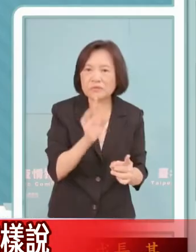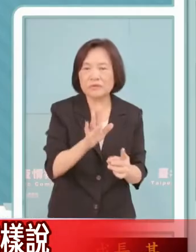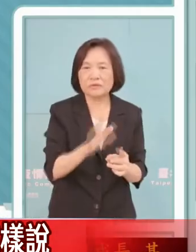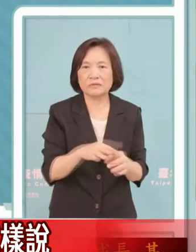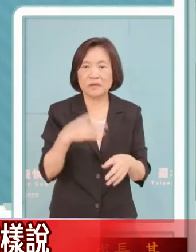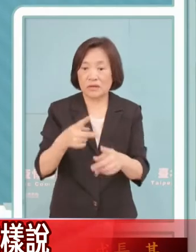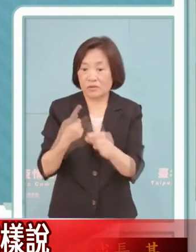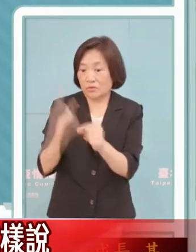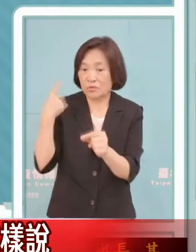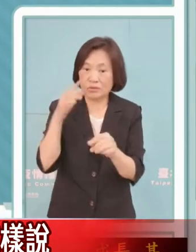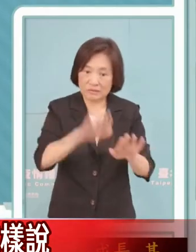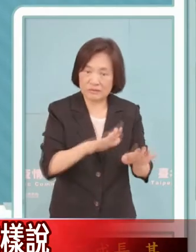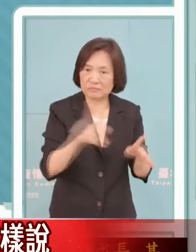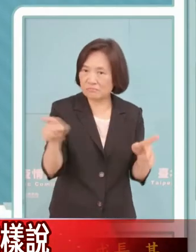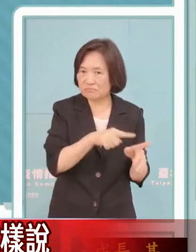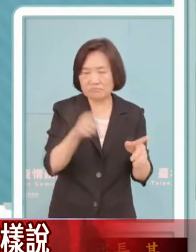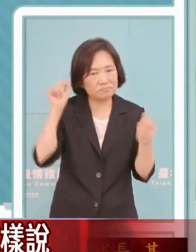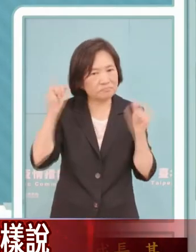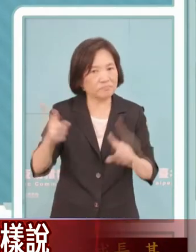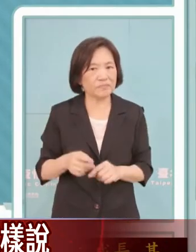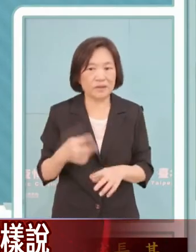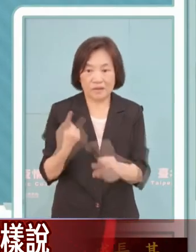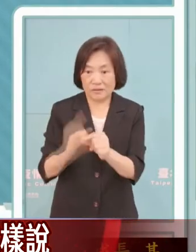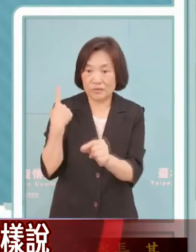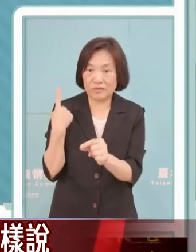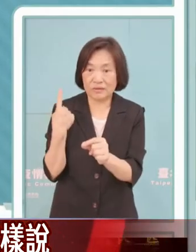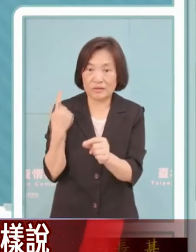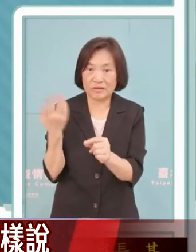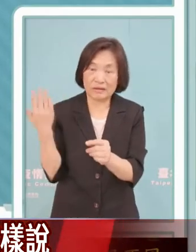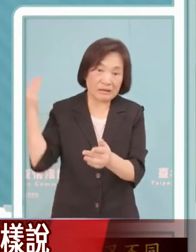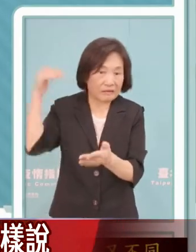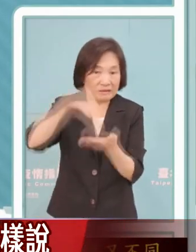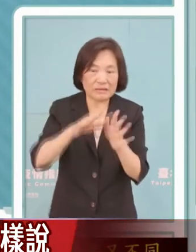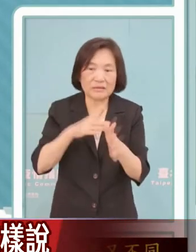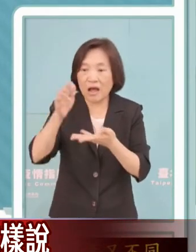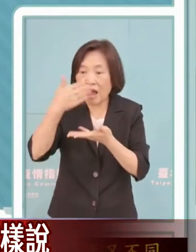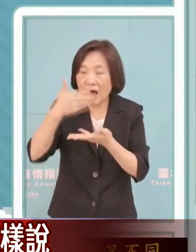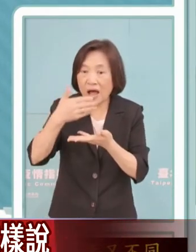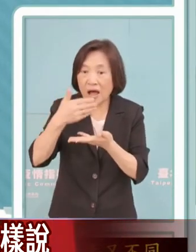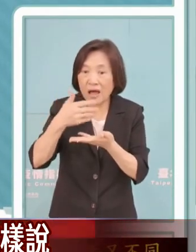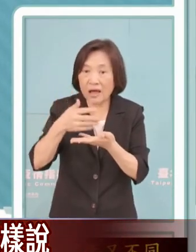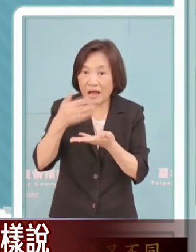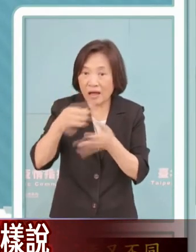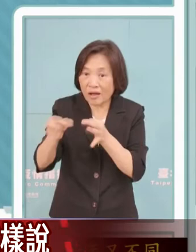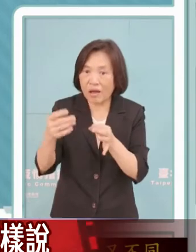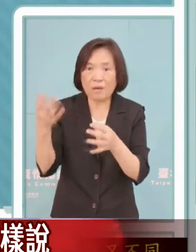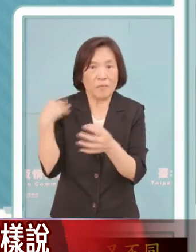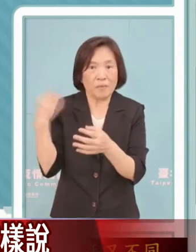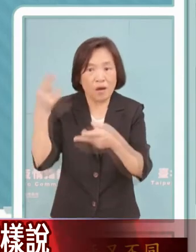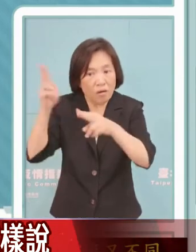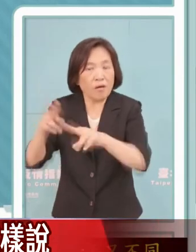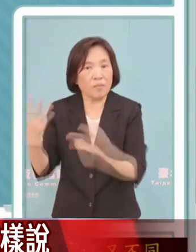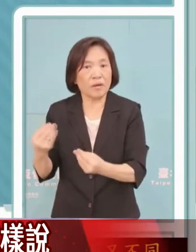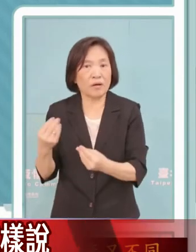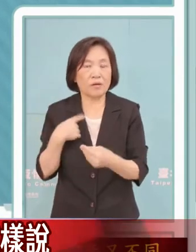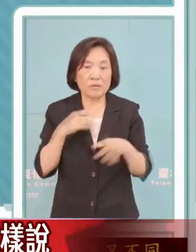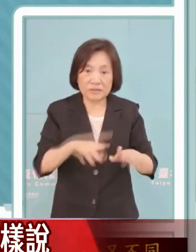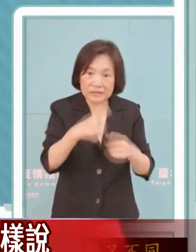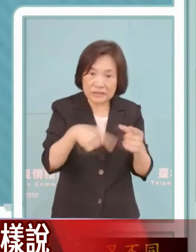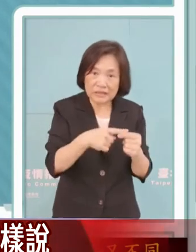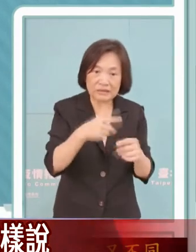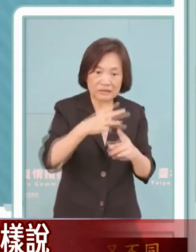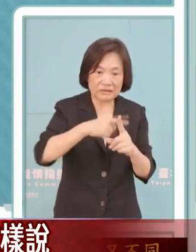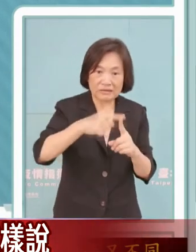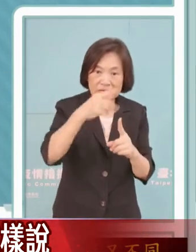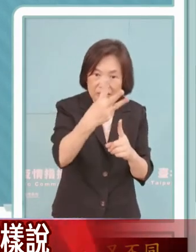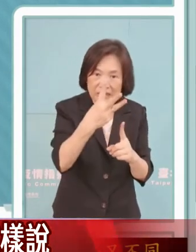状况跟今年又不一样，去年从头到尾我们也没有把餐厅关掉，我们今年是三级管制